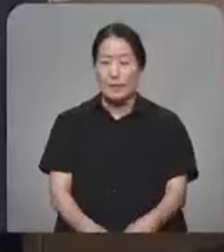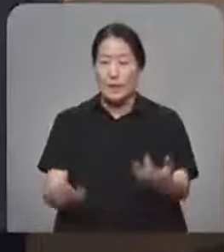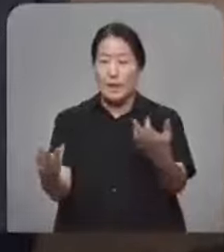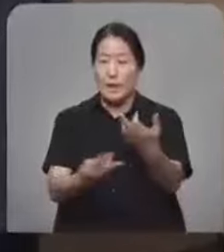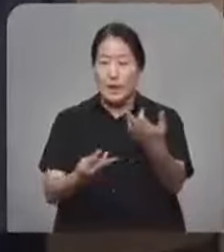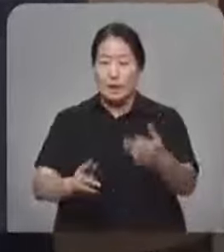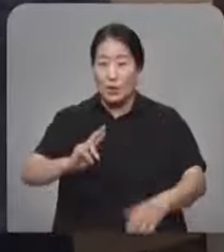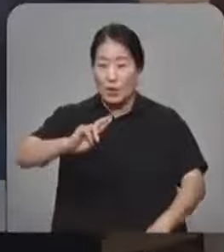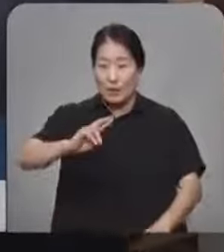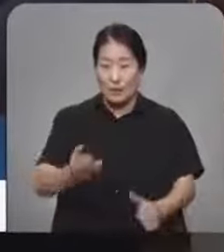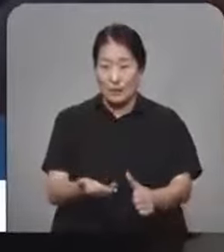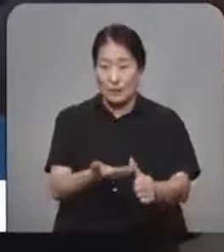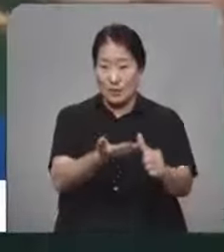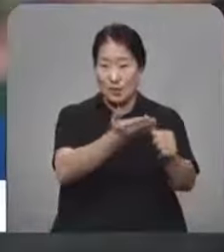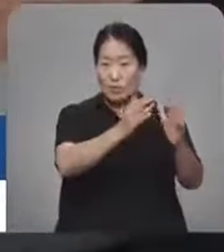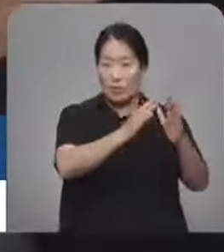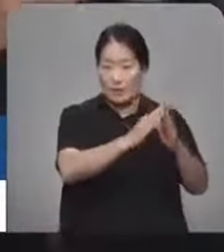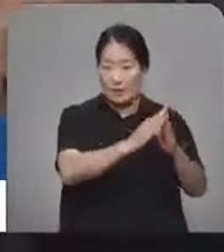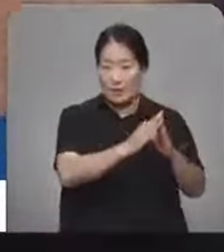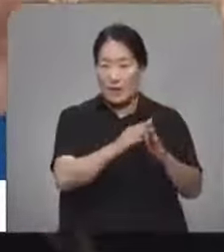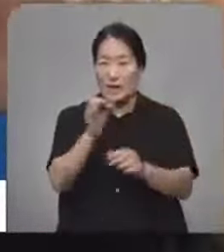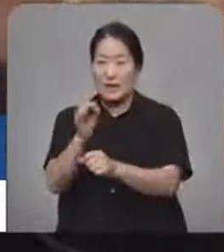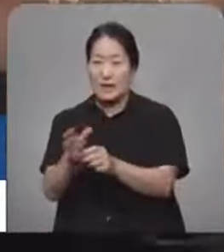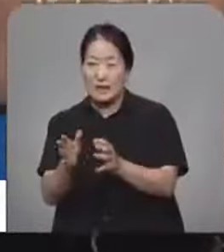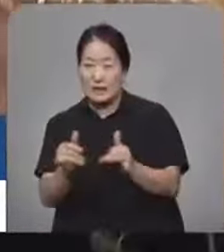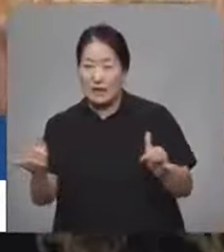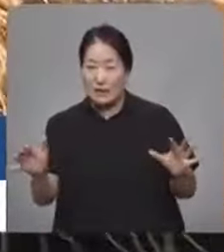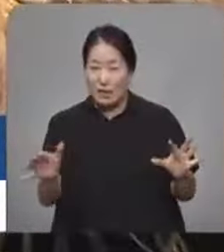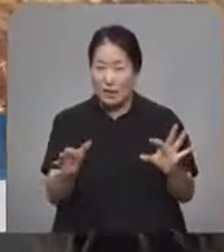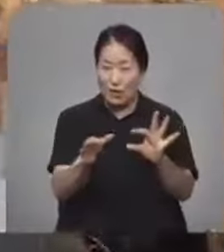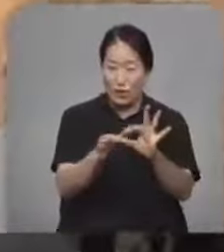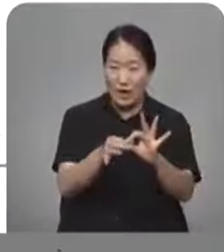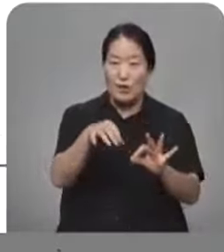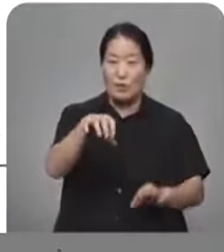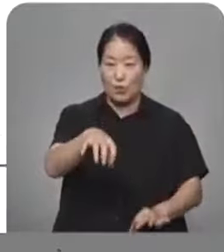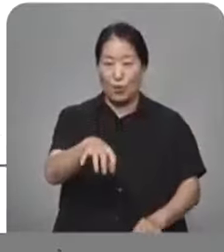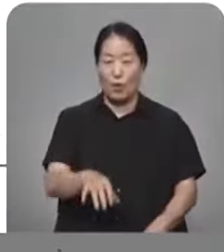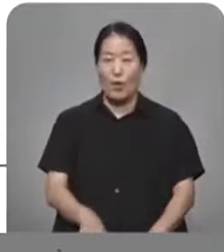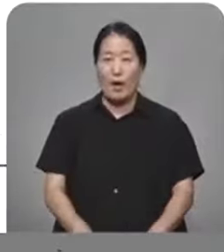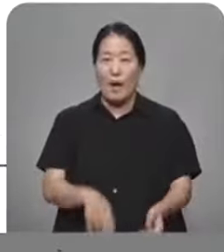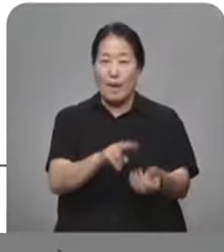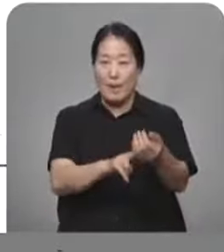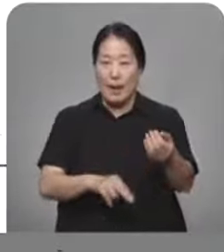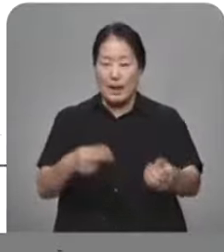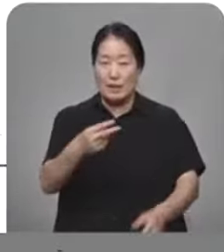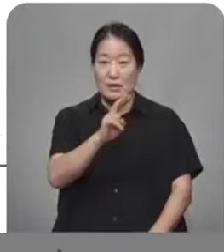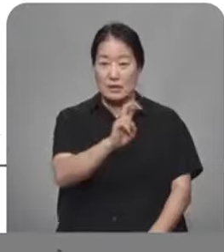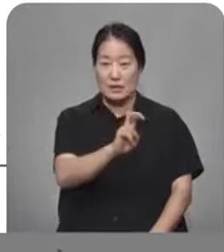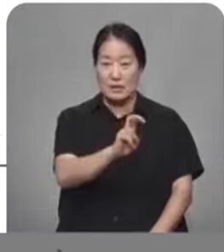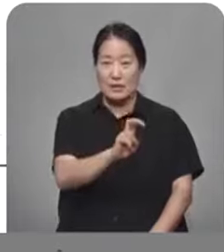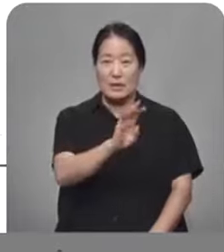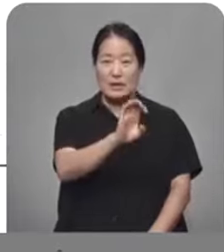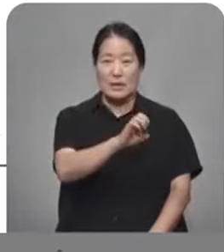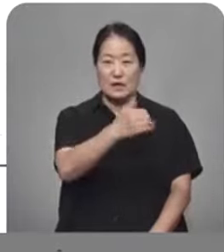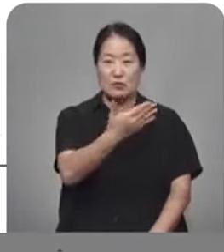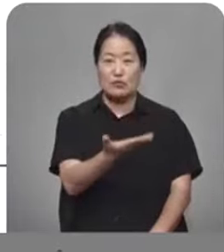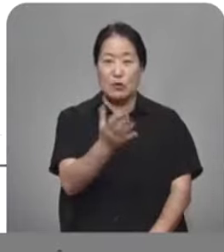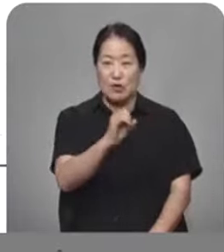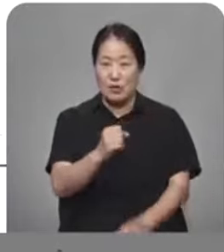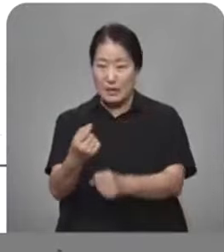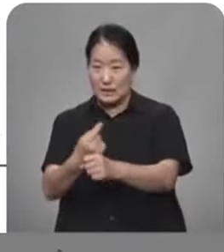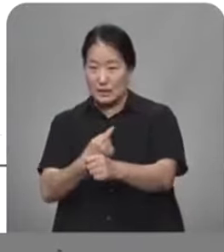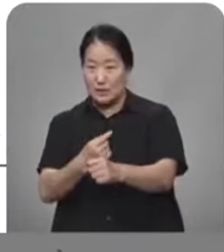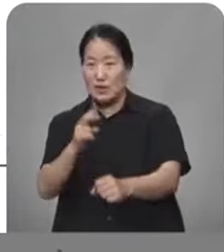강원도 인삼 재배농가와 소비자를 연결하는 인삼유통센터입니다. 매출액은 2020년 49억 원에서